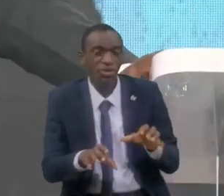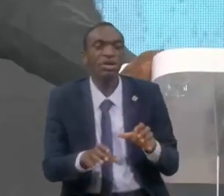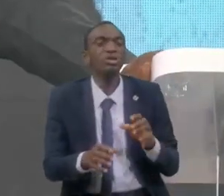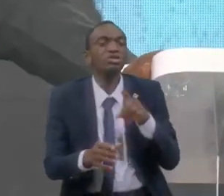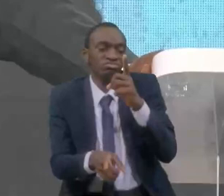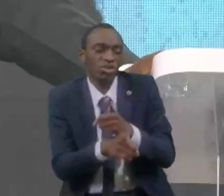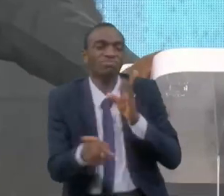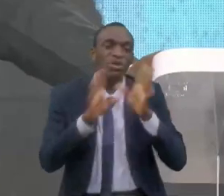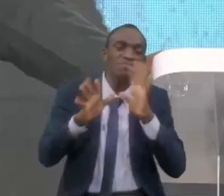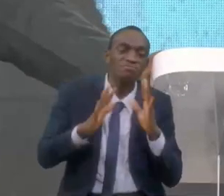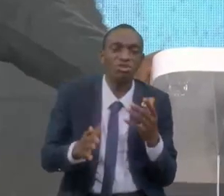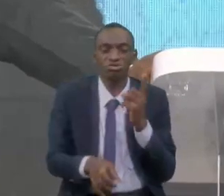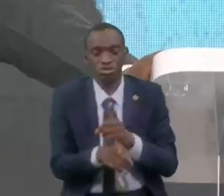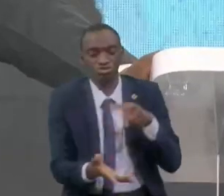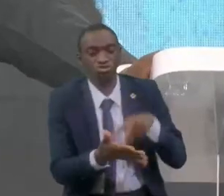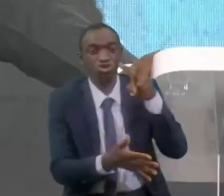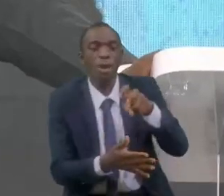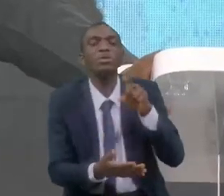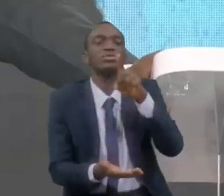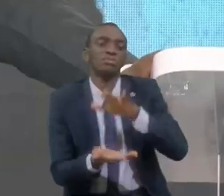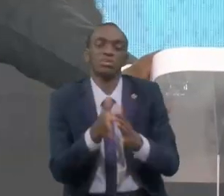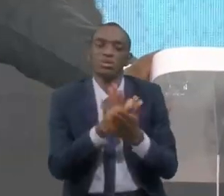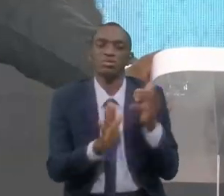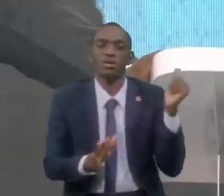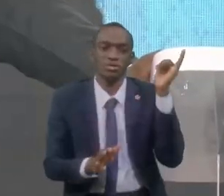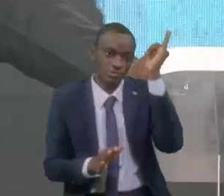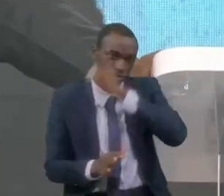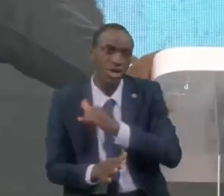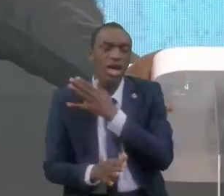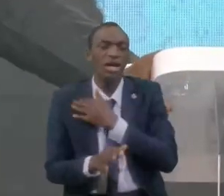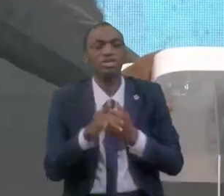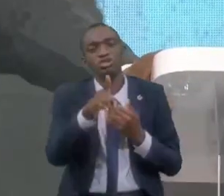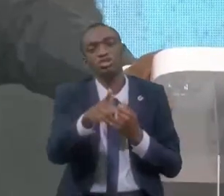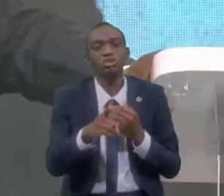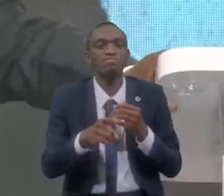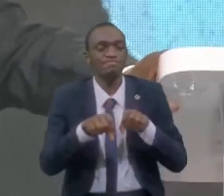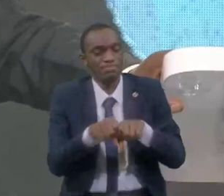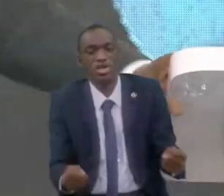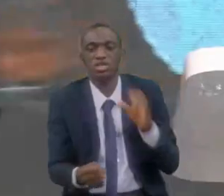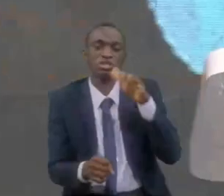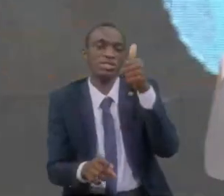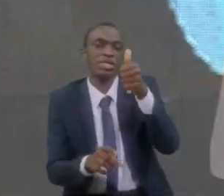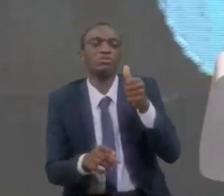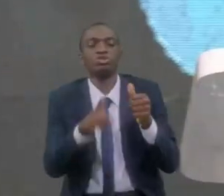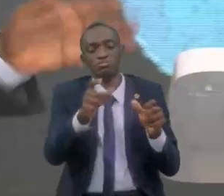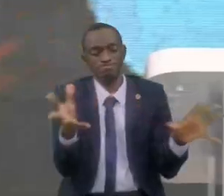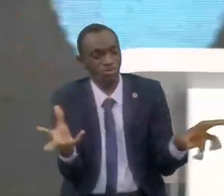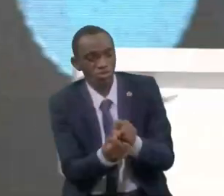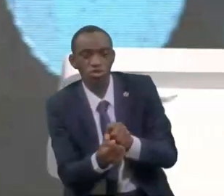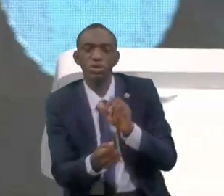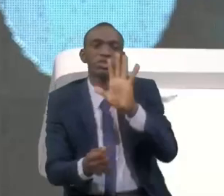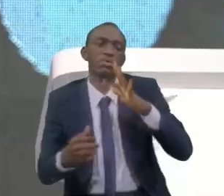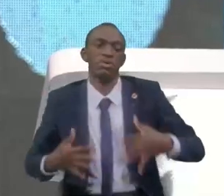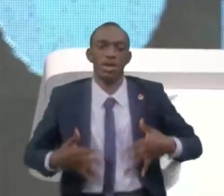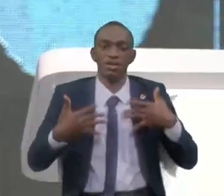tu veux, tu seras un insensé et tu vas te détruire. Tu vas détruire ta vie.